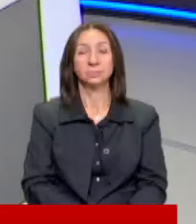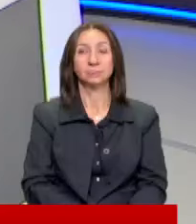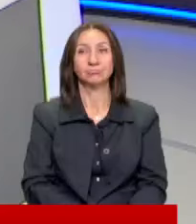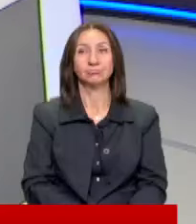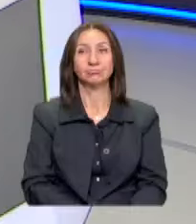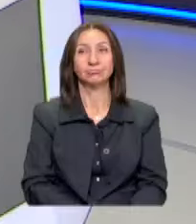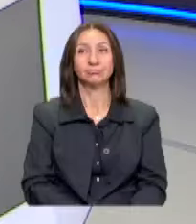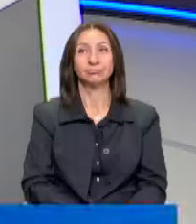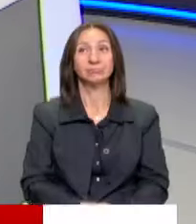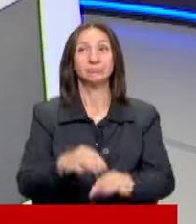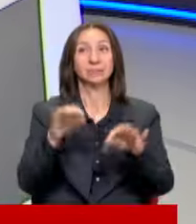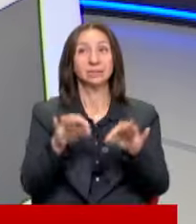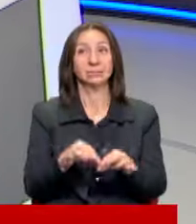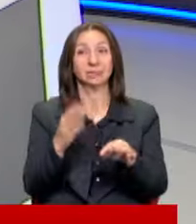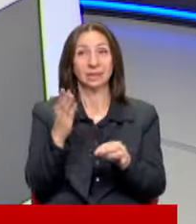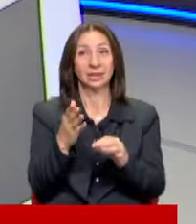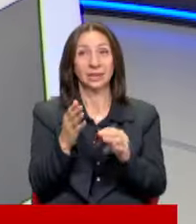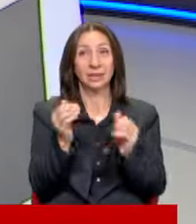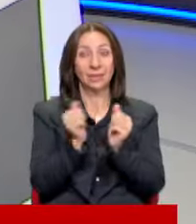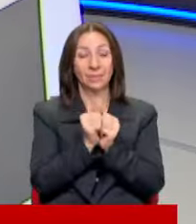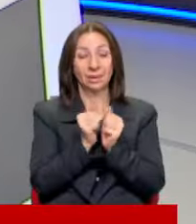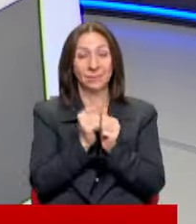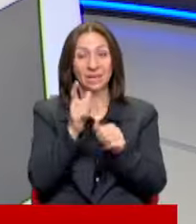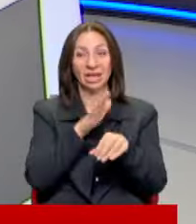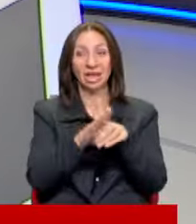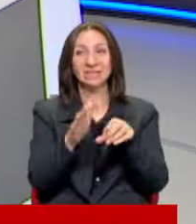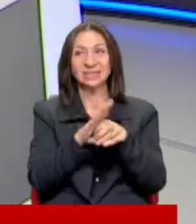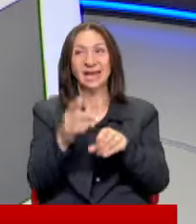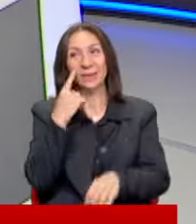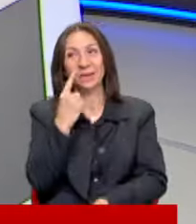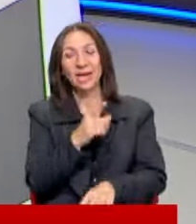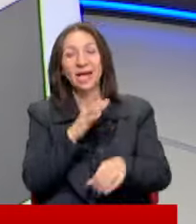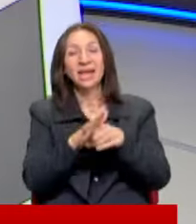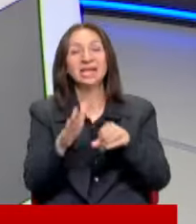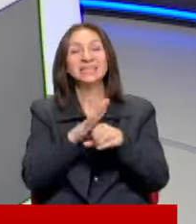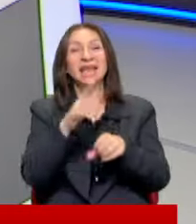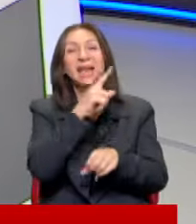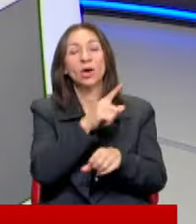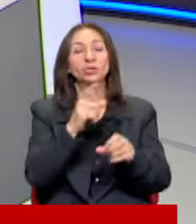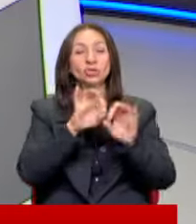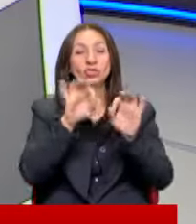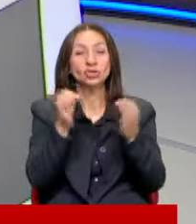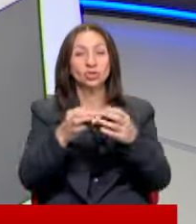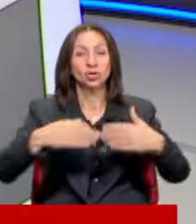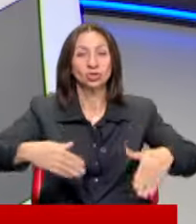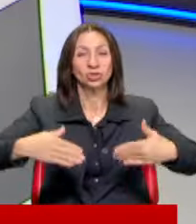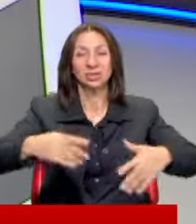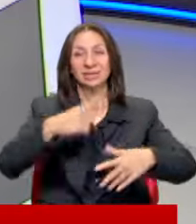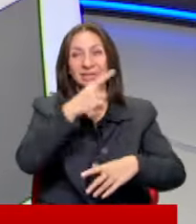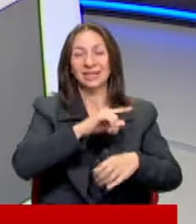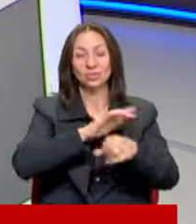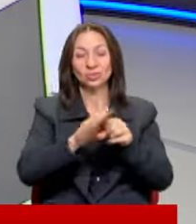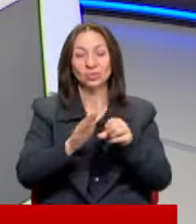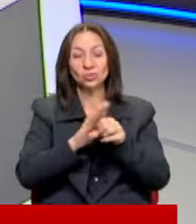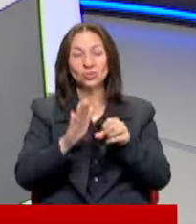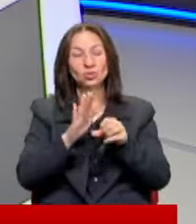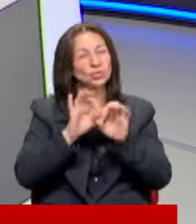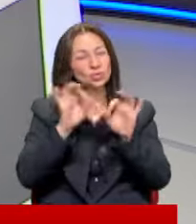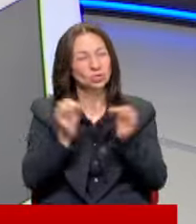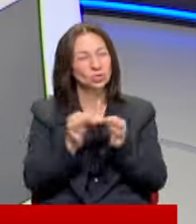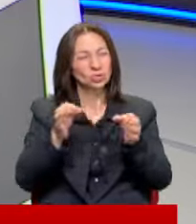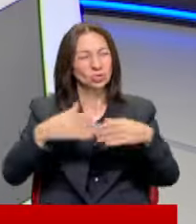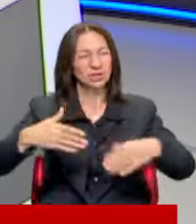yıldıramaz şimdi birlikte bir Kayseri'ye gidelim Kayseri'deki O sucuk Partisi ve sucuk partisinin ardından